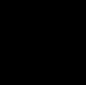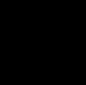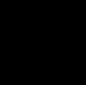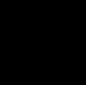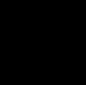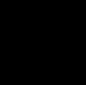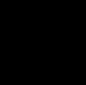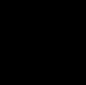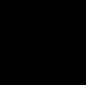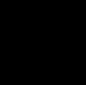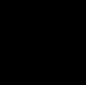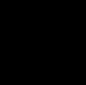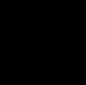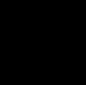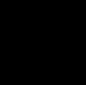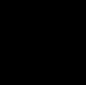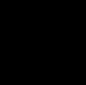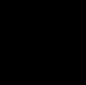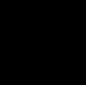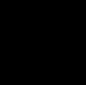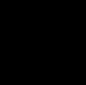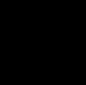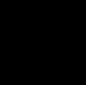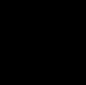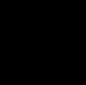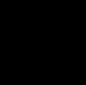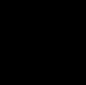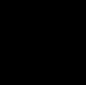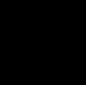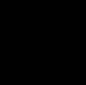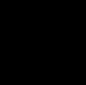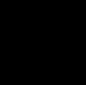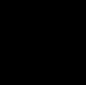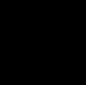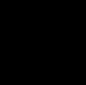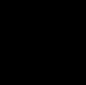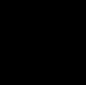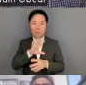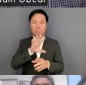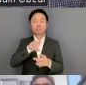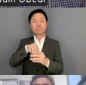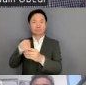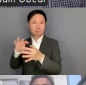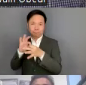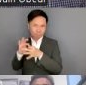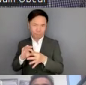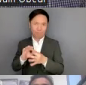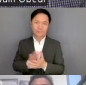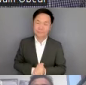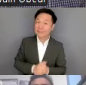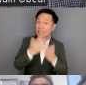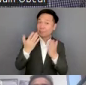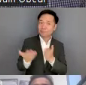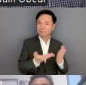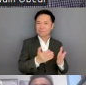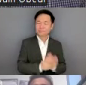civic engagement and وأعمل political participation في in مجال South Asian Nepal. I'd like to go next. المشاركة Second slide. المدنية. سوف أقوم